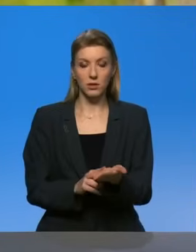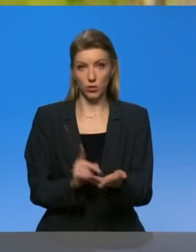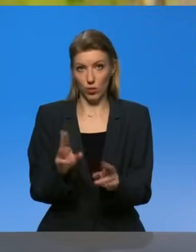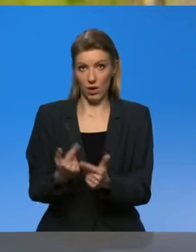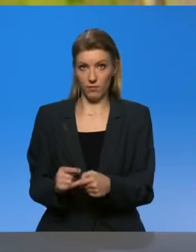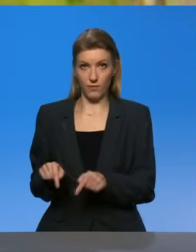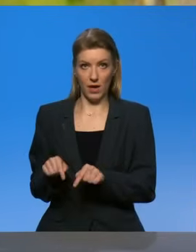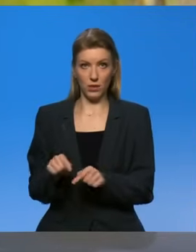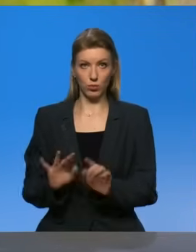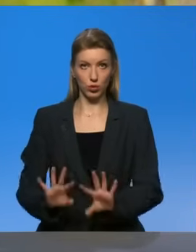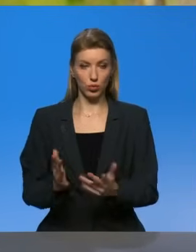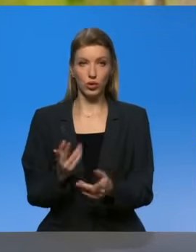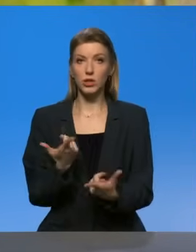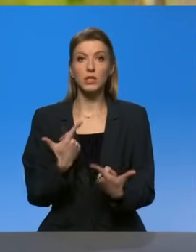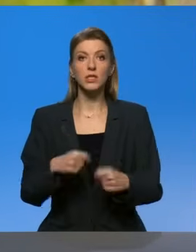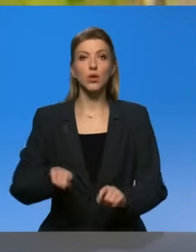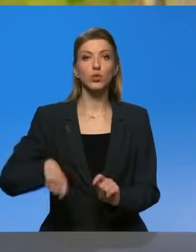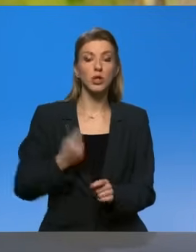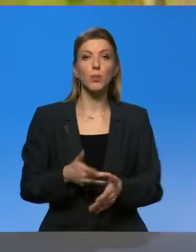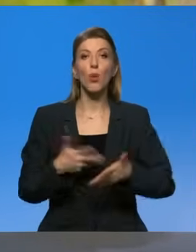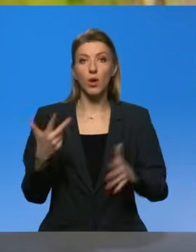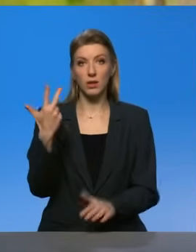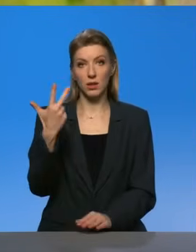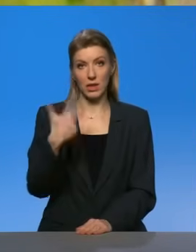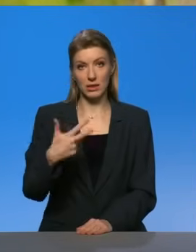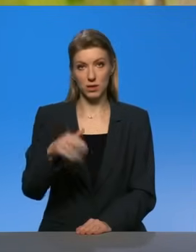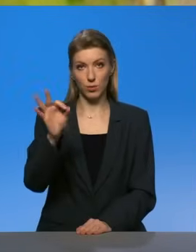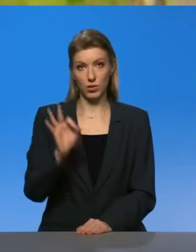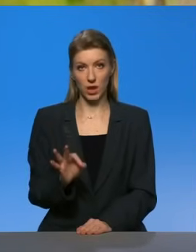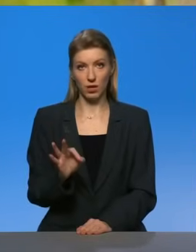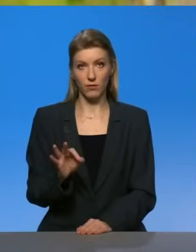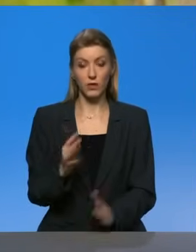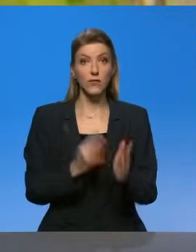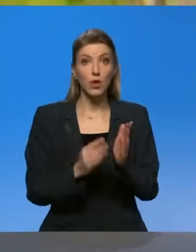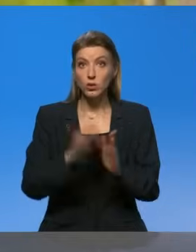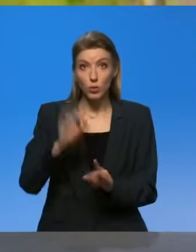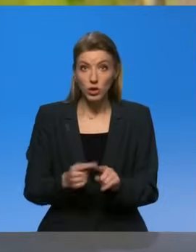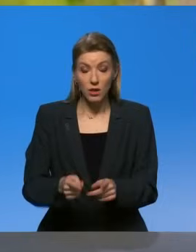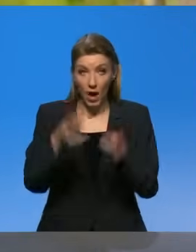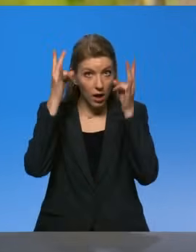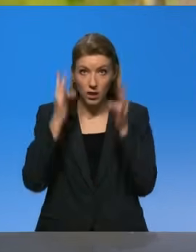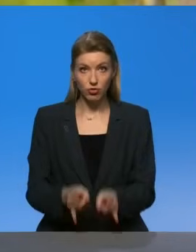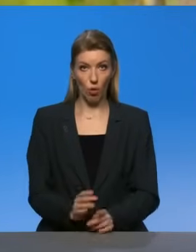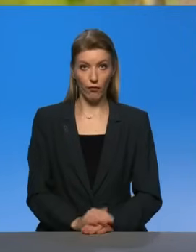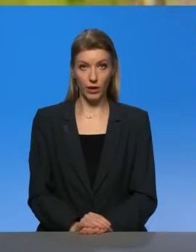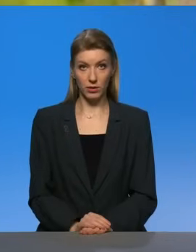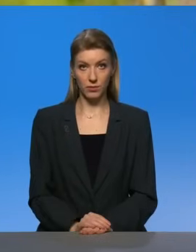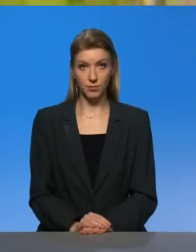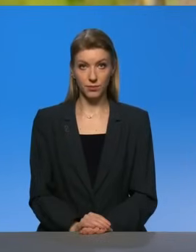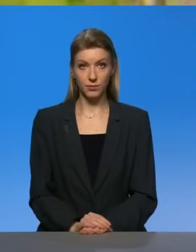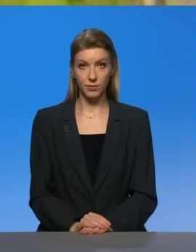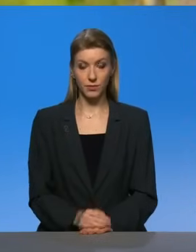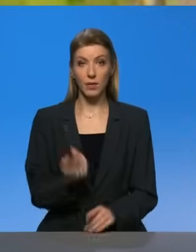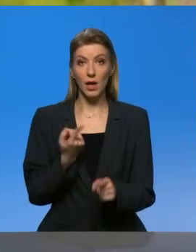ущерб свыше 30%, 90% – это катастрофа полная. Вот, у нас есть, и